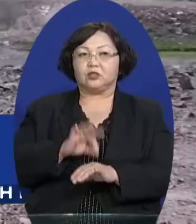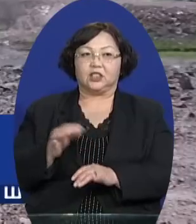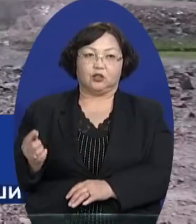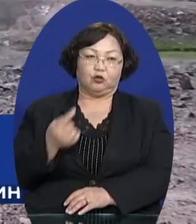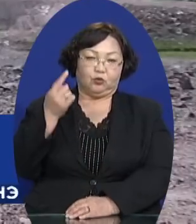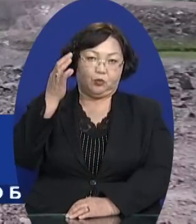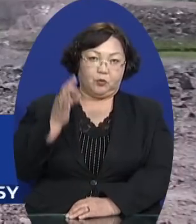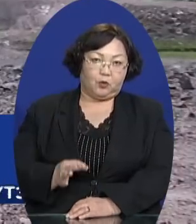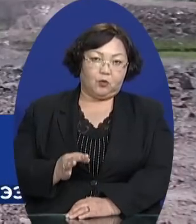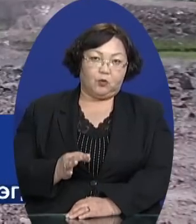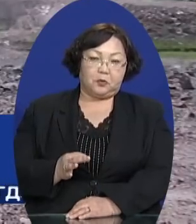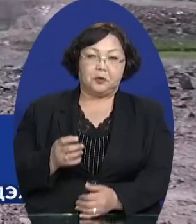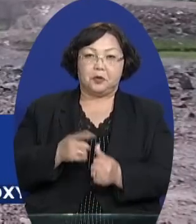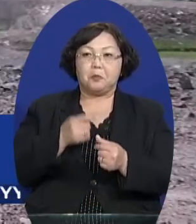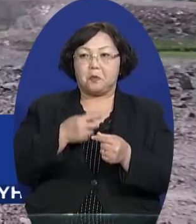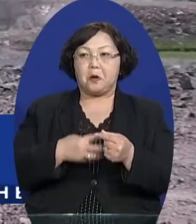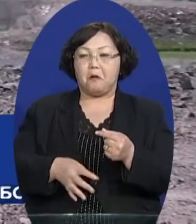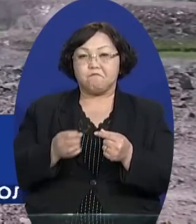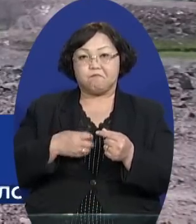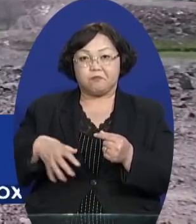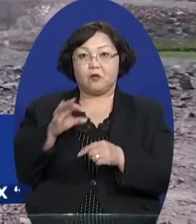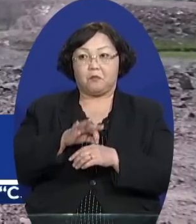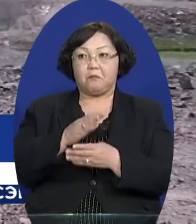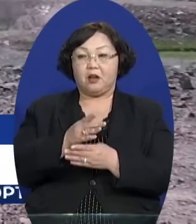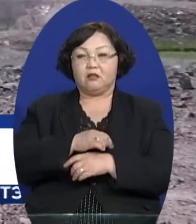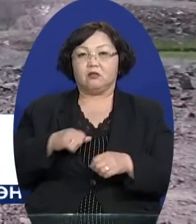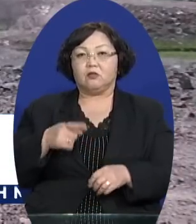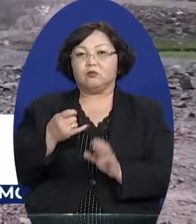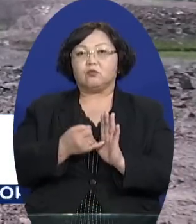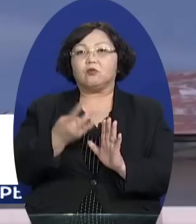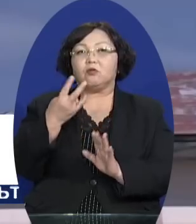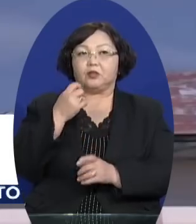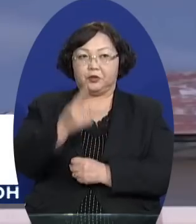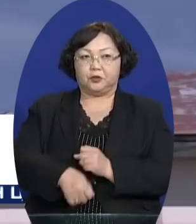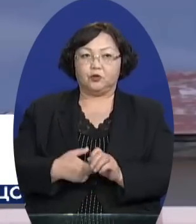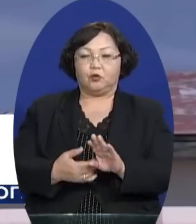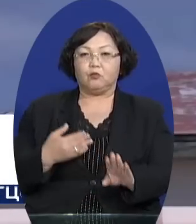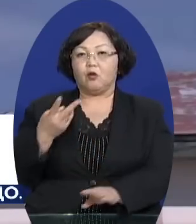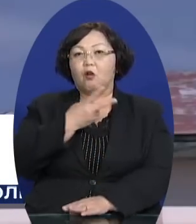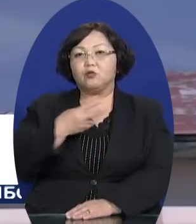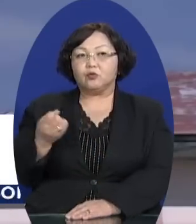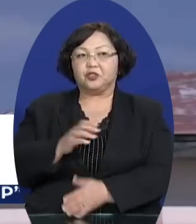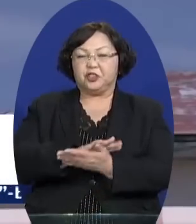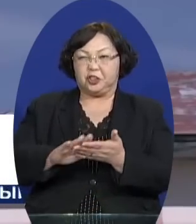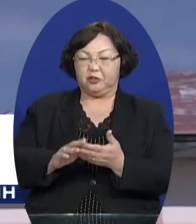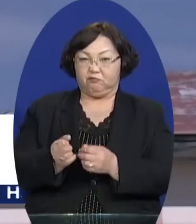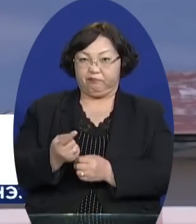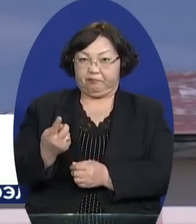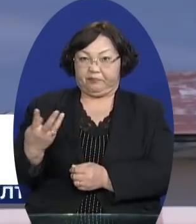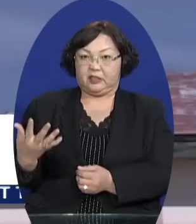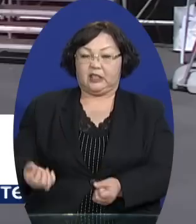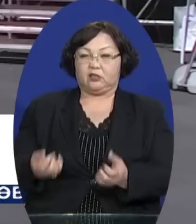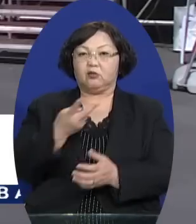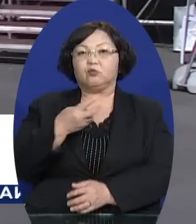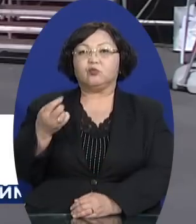ордгоо. Нийт бүртгэлтэй хавдартай иргэд 620 байгаагаас өнгөрсөн он гэхэд 200 орчим шин тохиолдол бүртгэгдсэн байна.